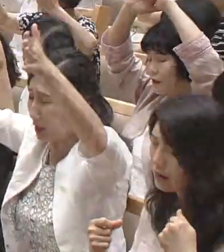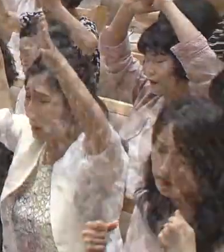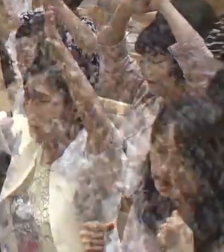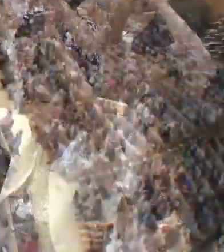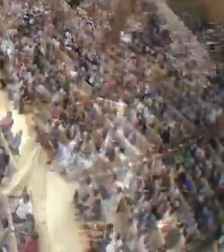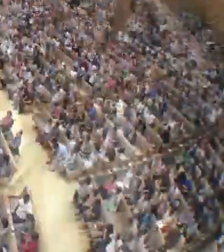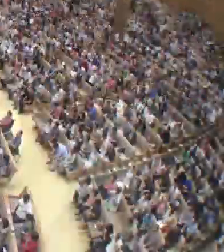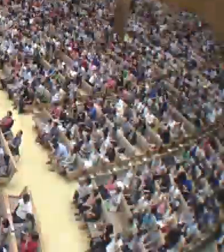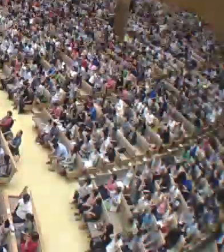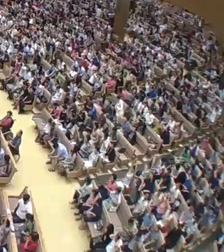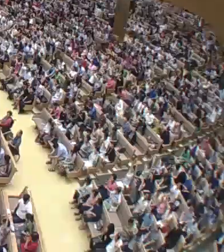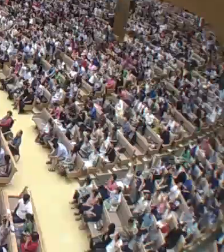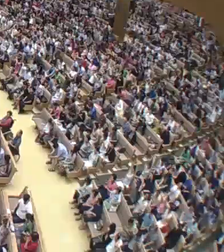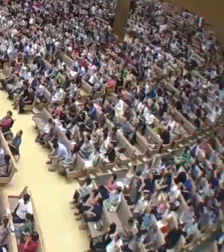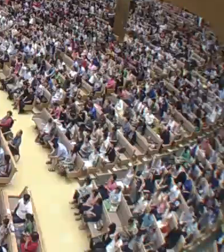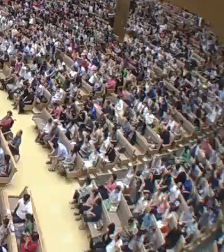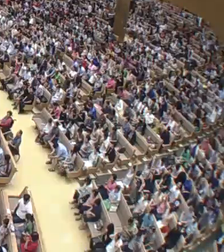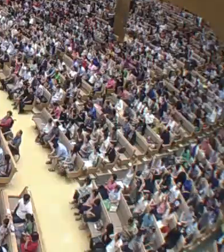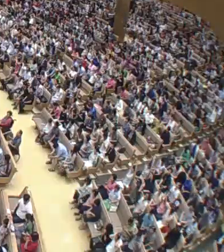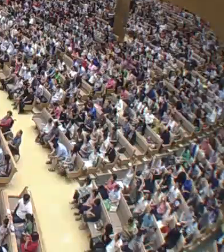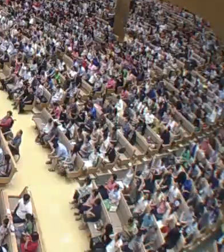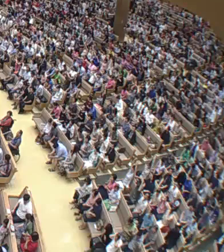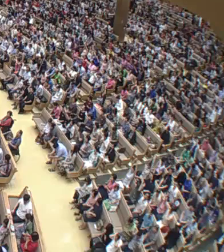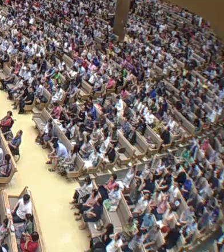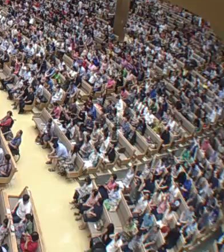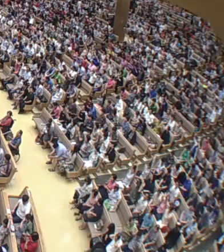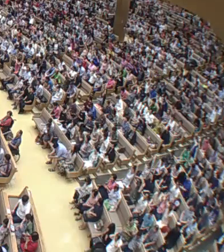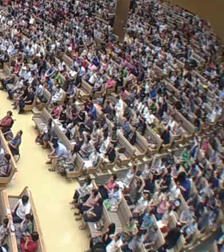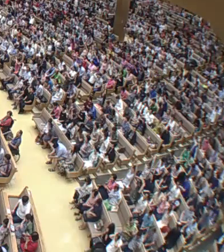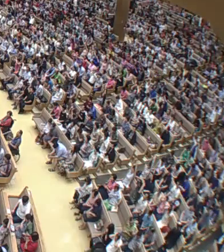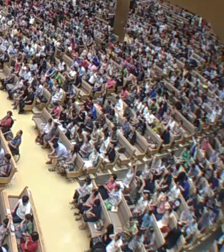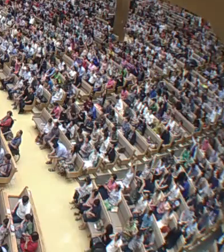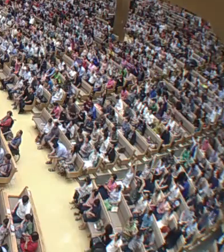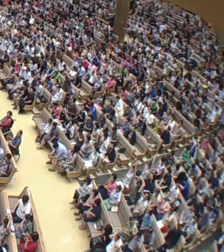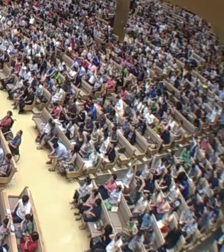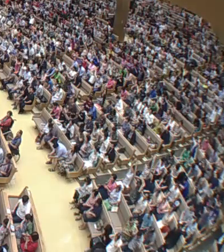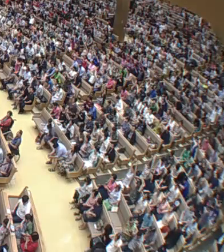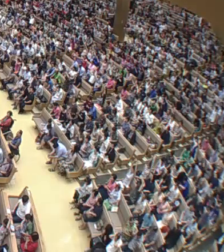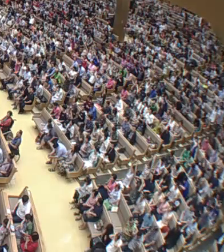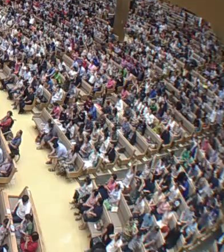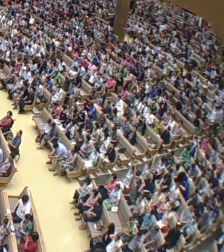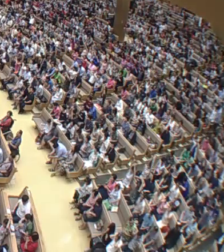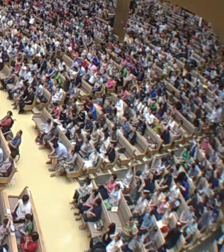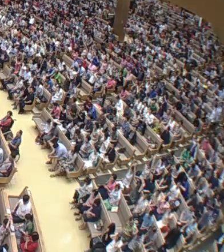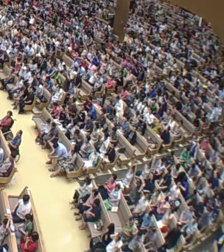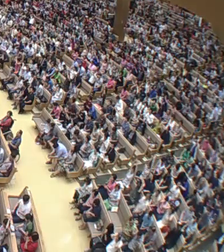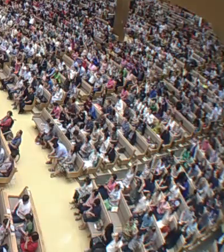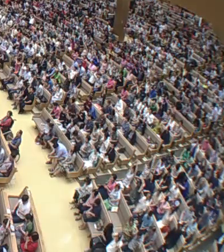없는 나, 사랑할 수 없는 나, 나도 우리 주님처럼